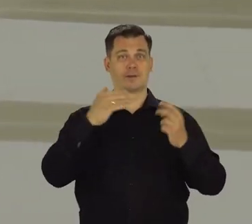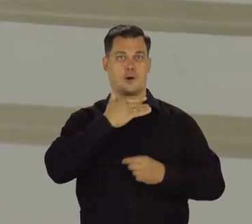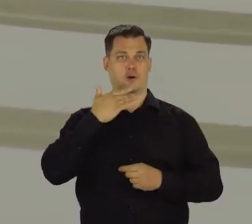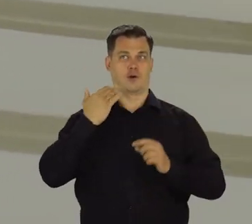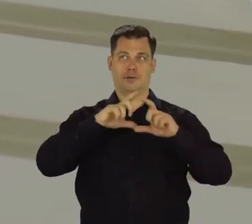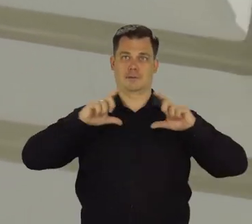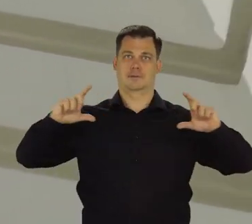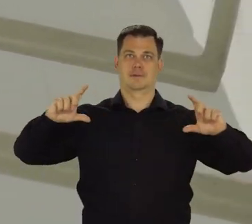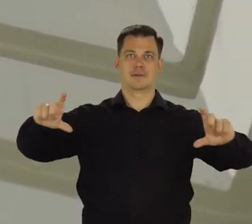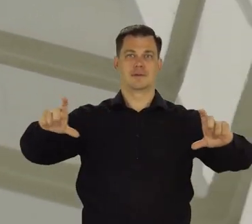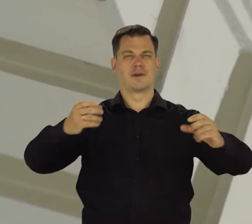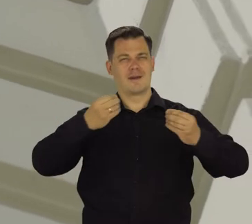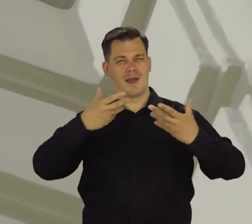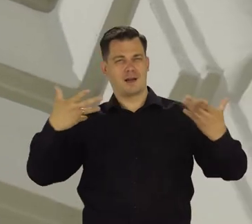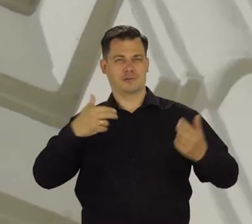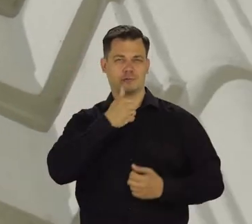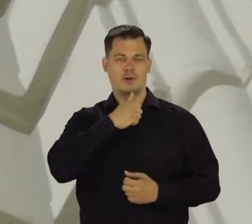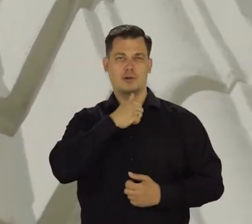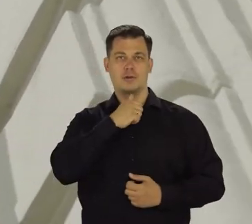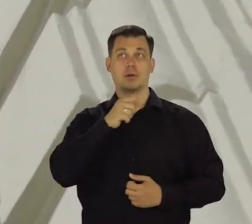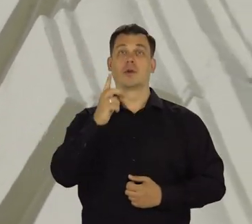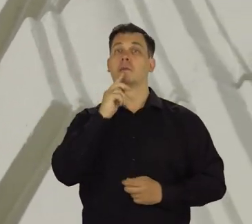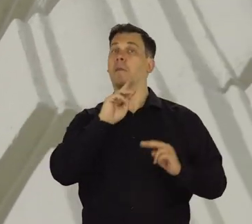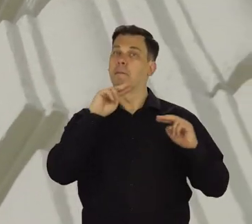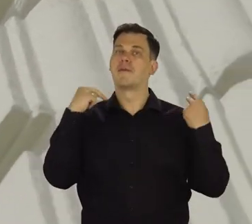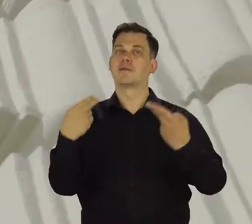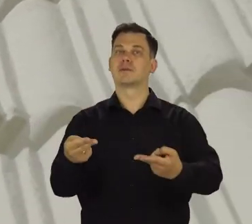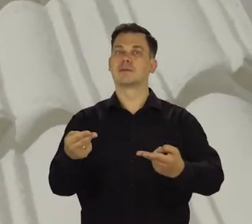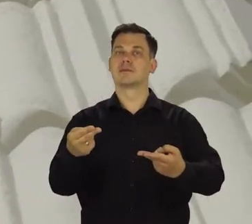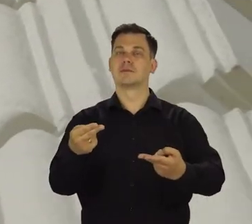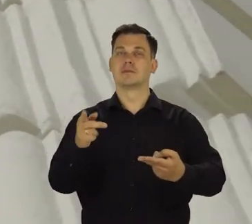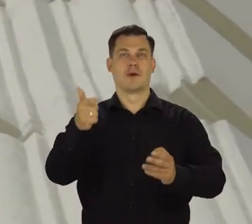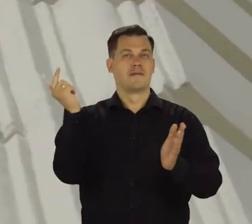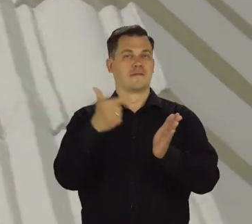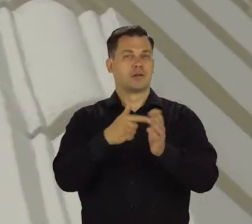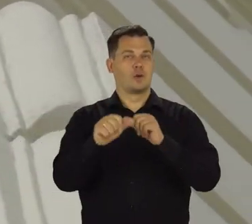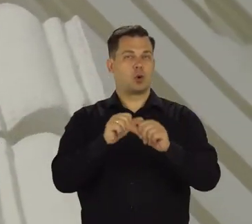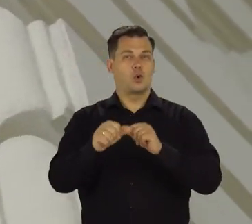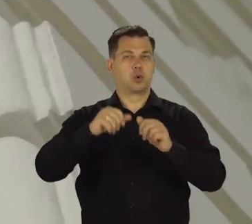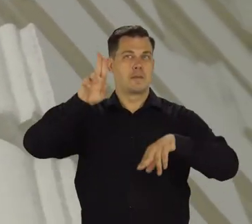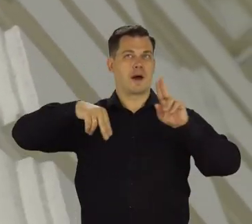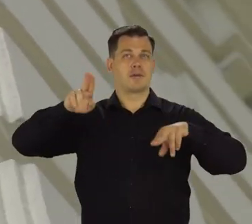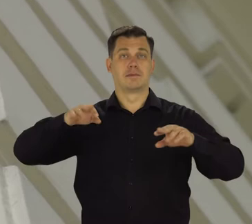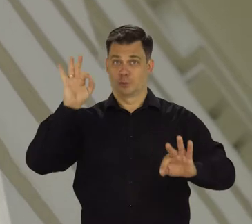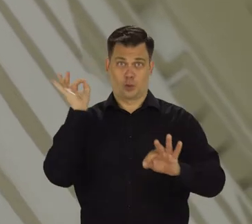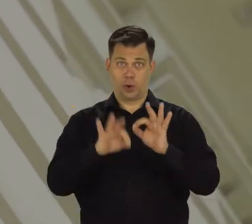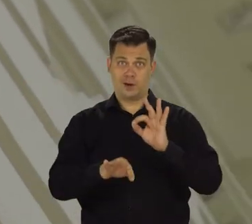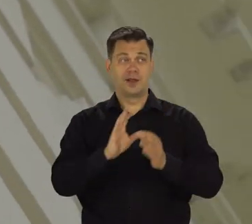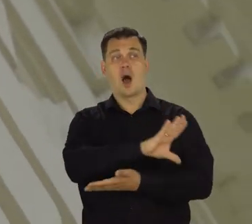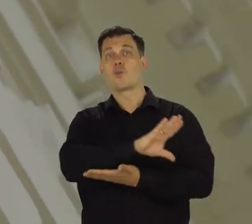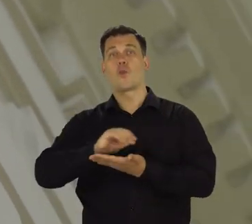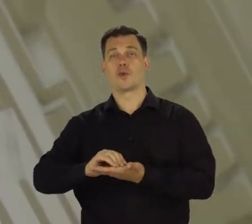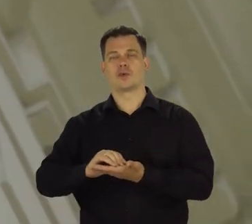bardzo interesującą kolorystykę. Ta jasnozielona kolorystyka, którą przywrócono w latach 2000 może nie jest